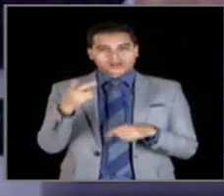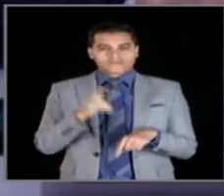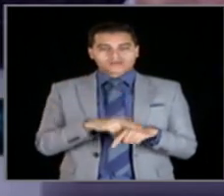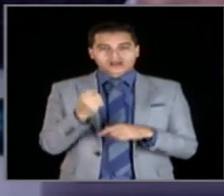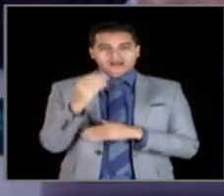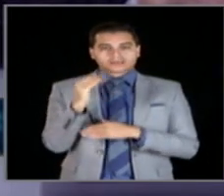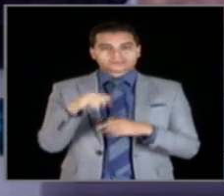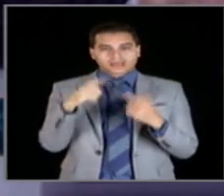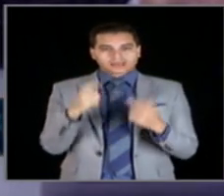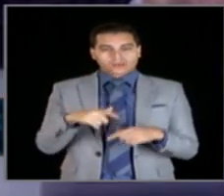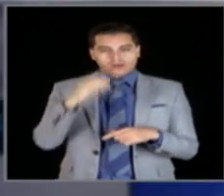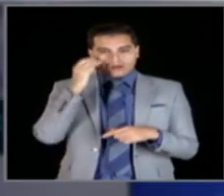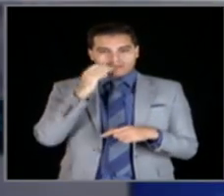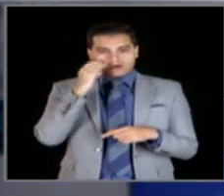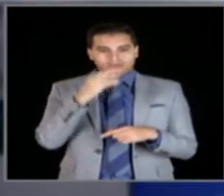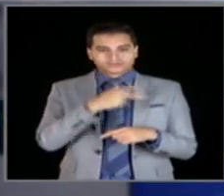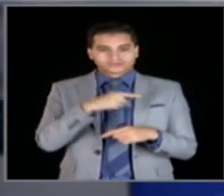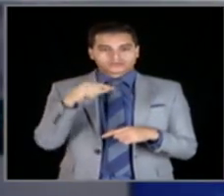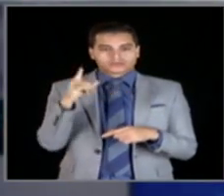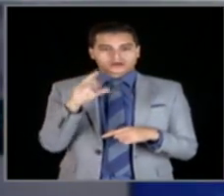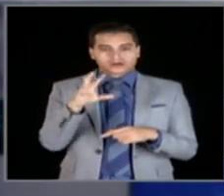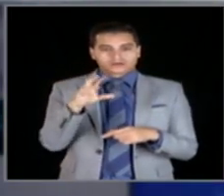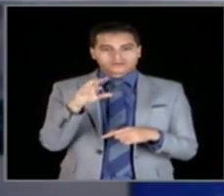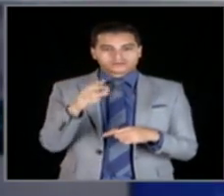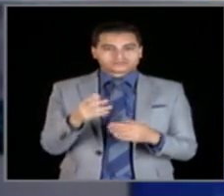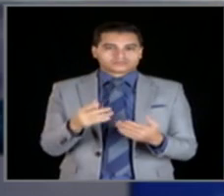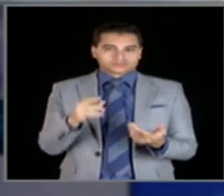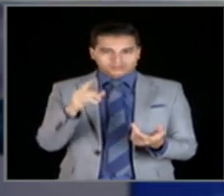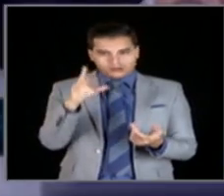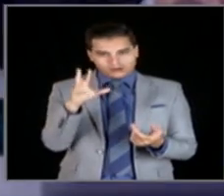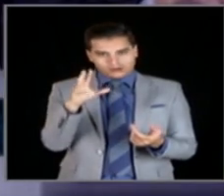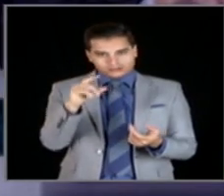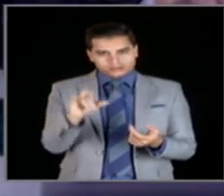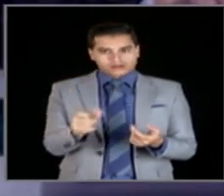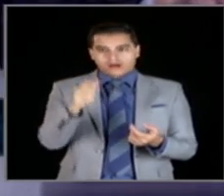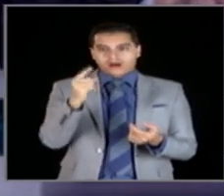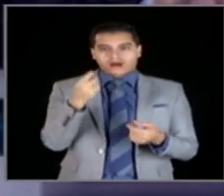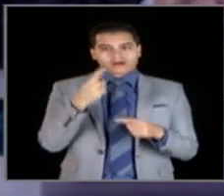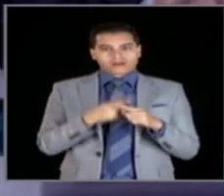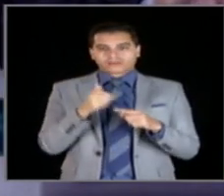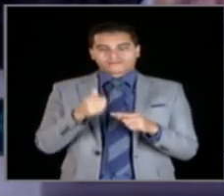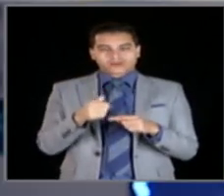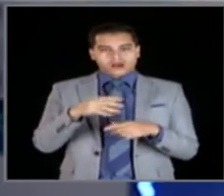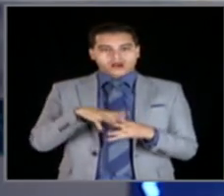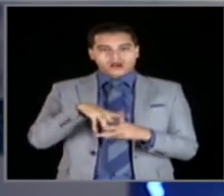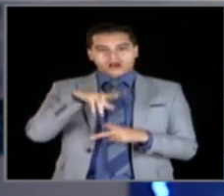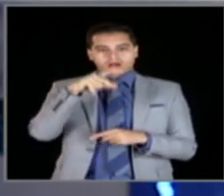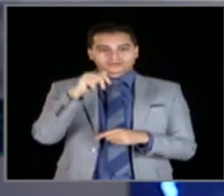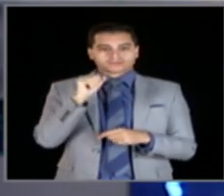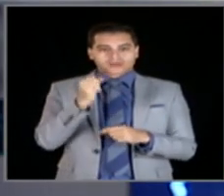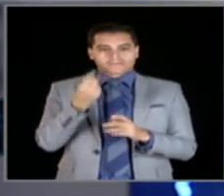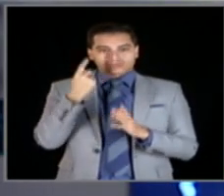هي العملة الرسمية لدولة الإمارات؟ دينار. غلط. قصر الشوقي أغنية المطرب لبناني، فمن هو؟